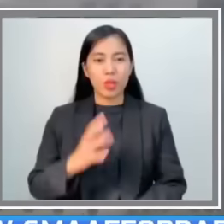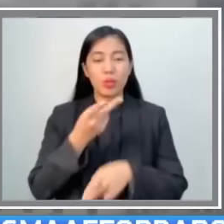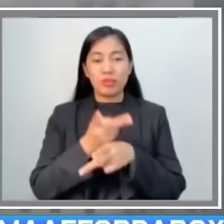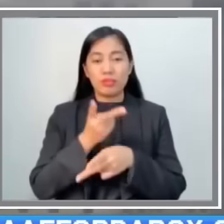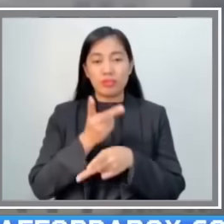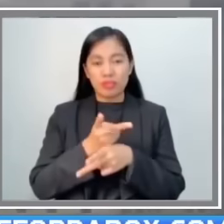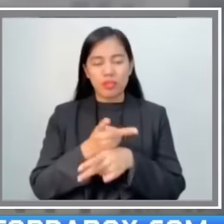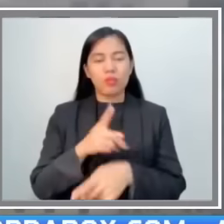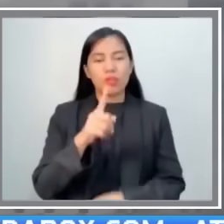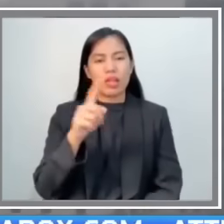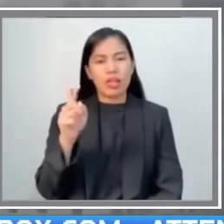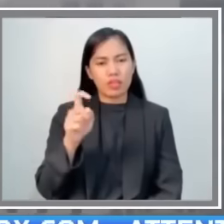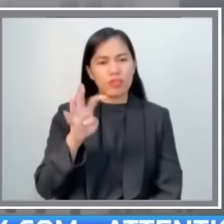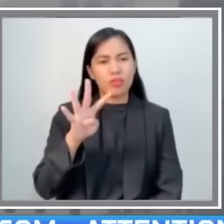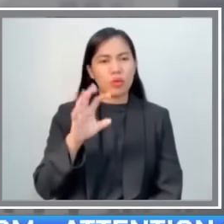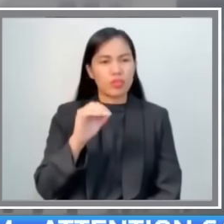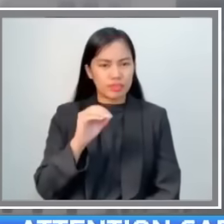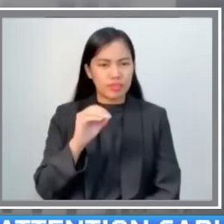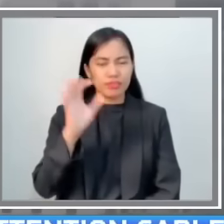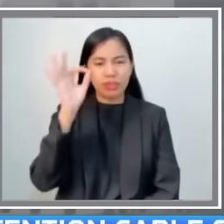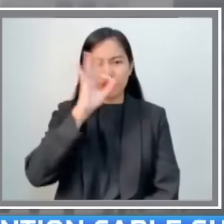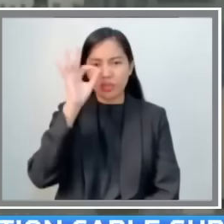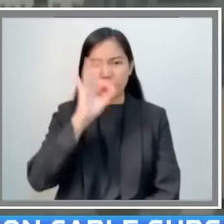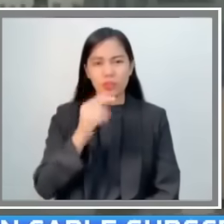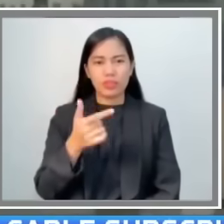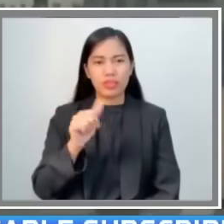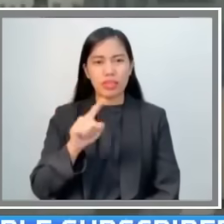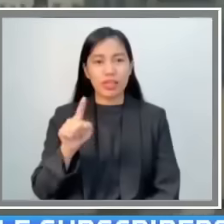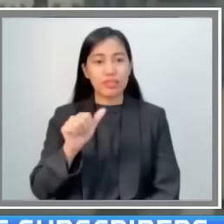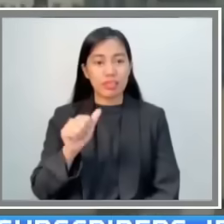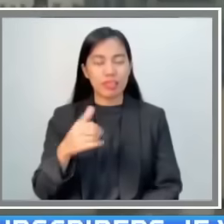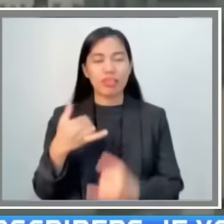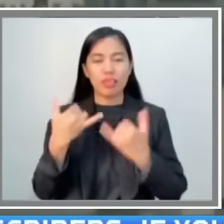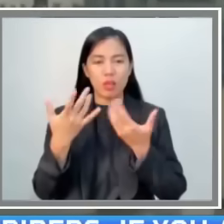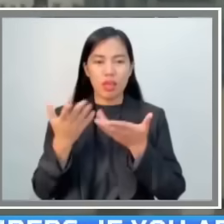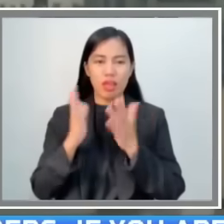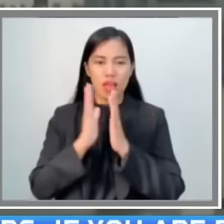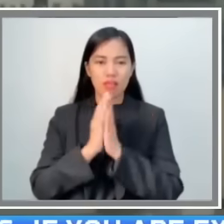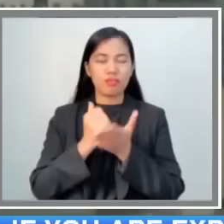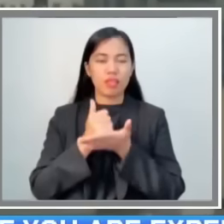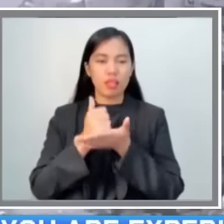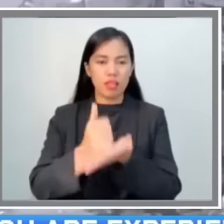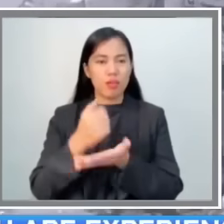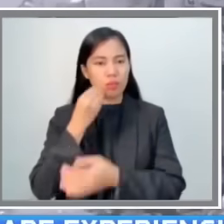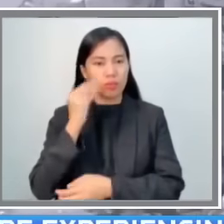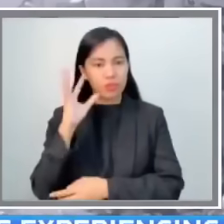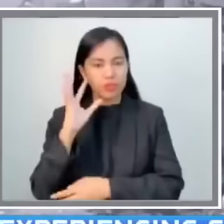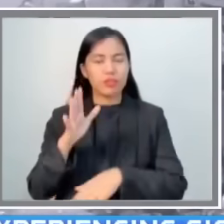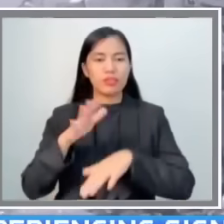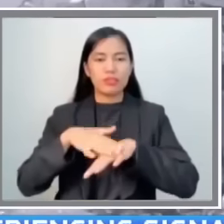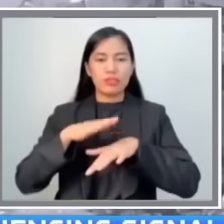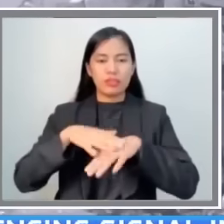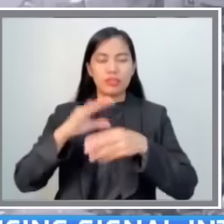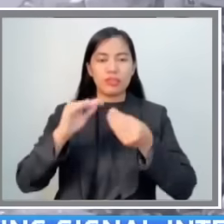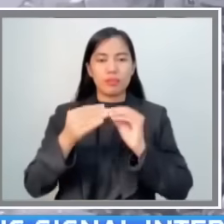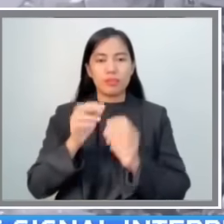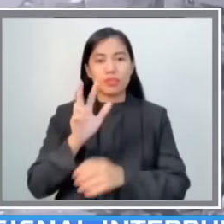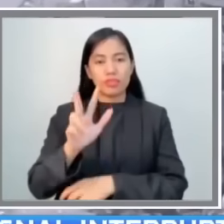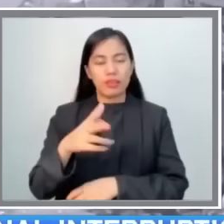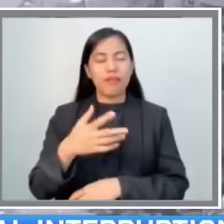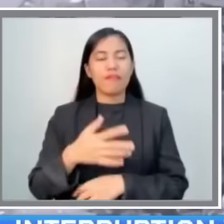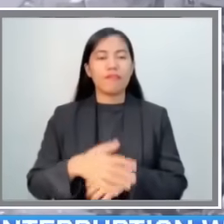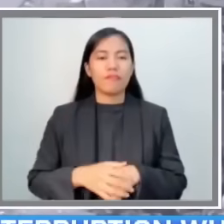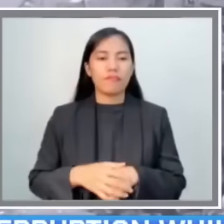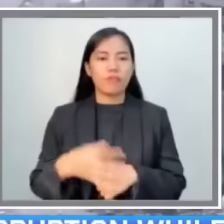40 Pilipino sa Gaza Strip humiling na ng repatriation. Nagrekomenda na ng Alert Level 3 o Voluntary Repatriation ang embahada